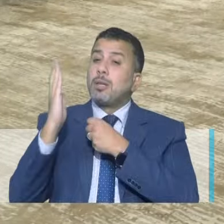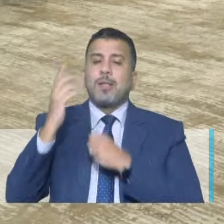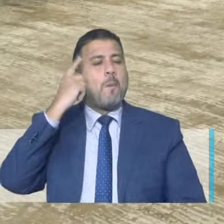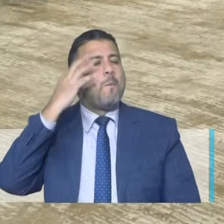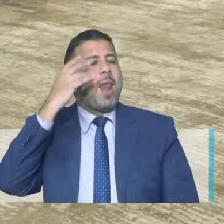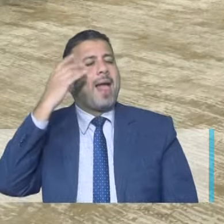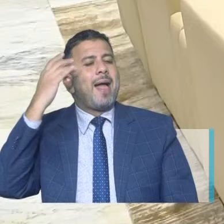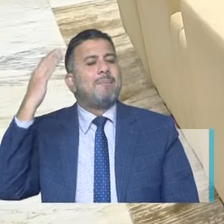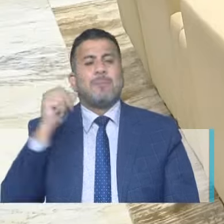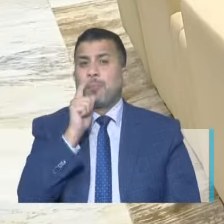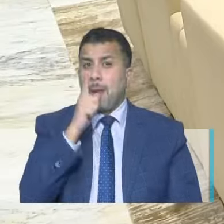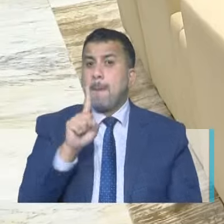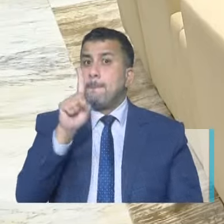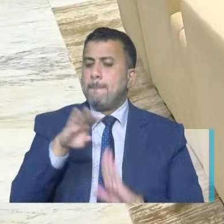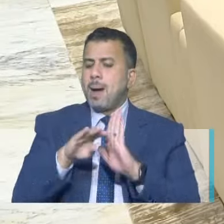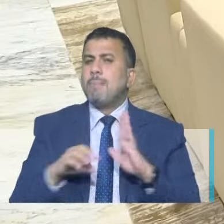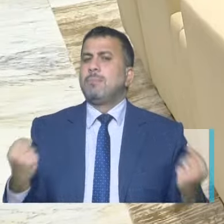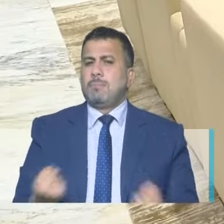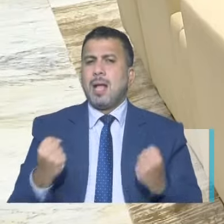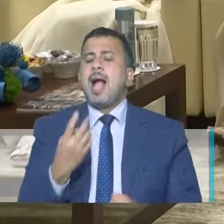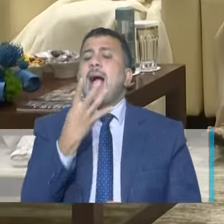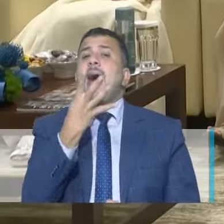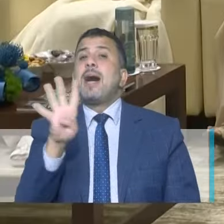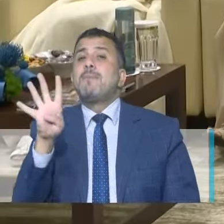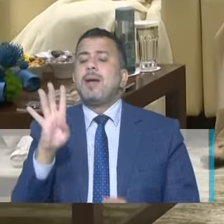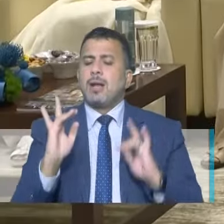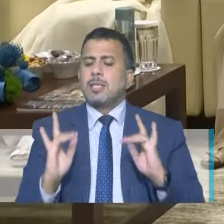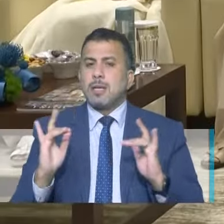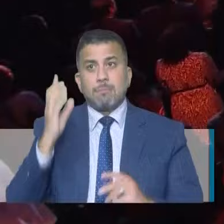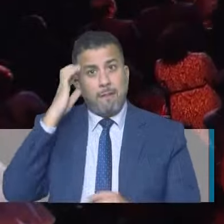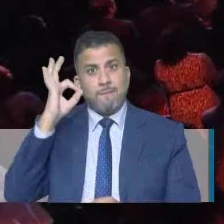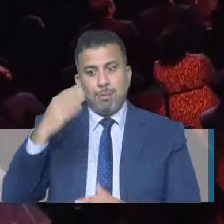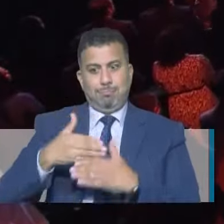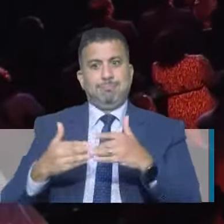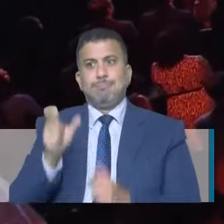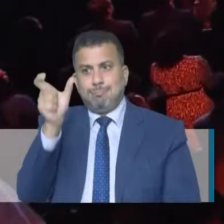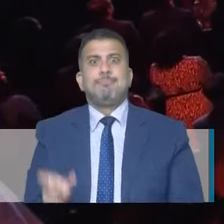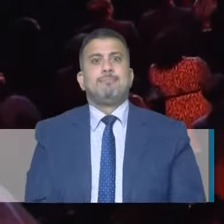ملهمه وبرنامج تدريبي يضم 4 جلسه لبناء القدرات